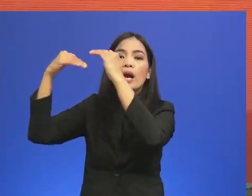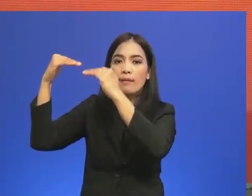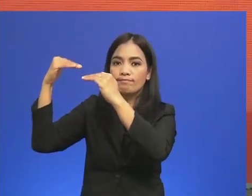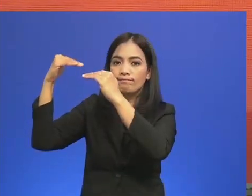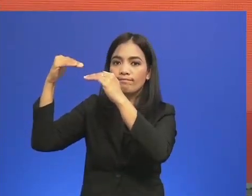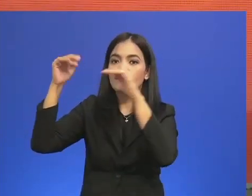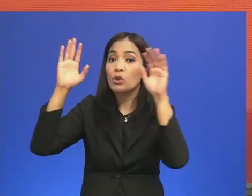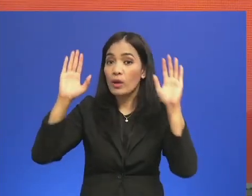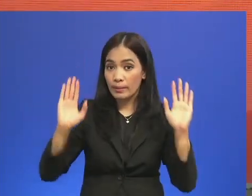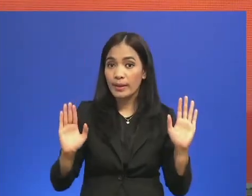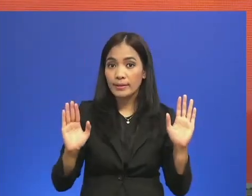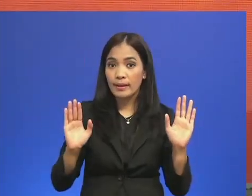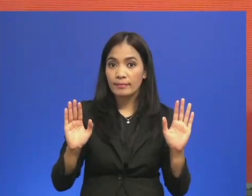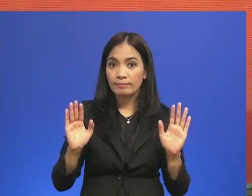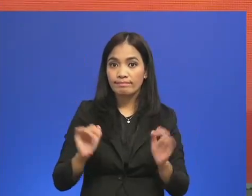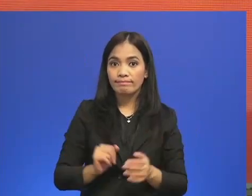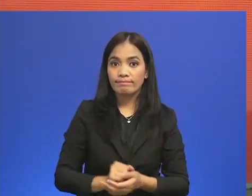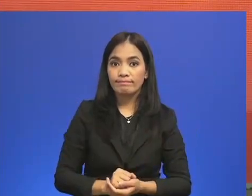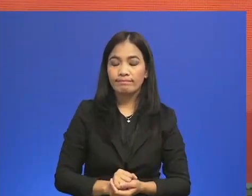Luar biasa, saudaraku.